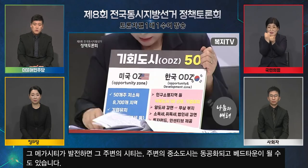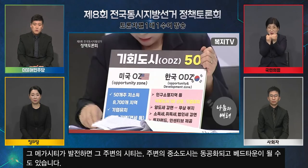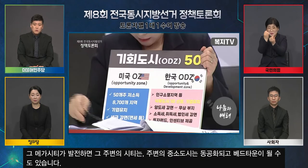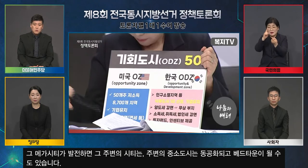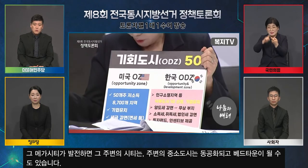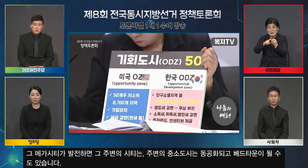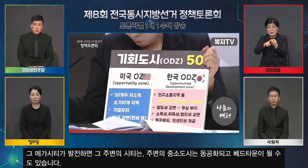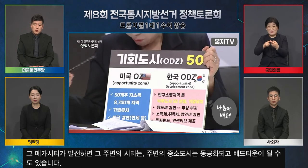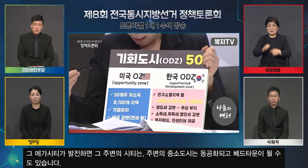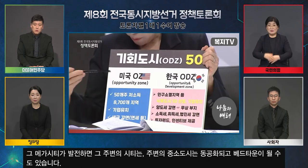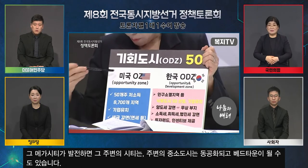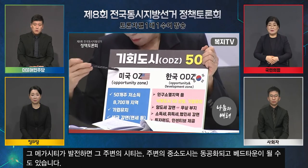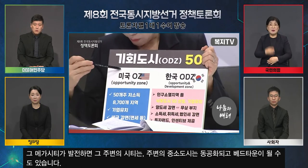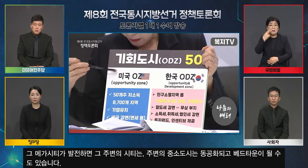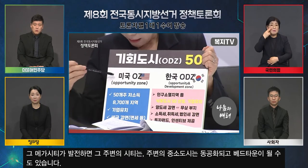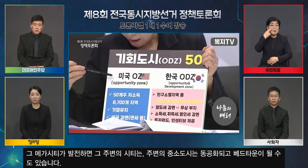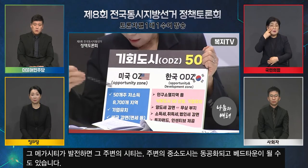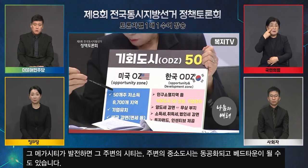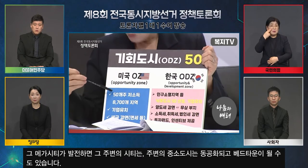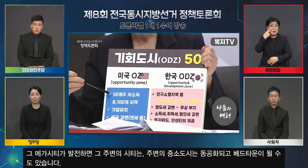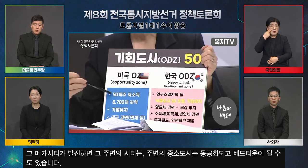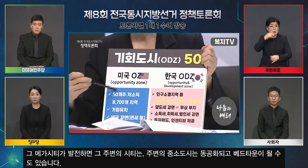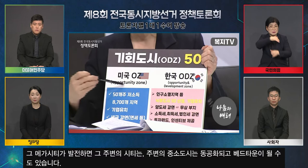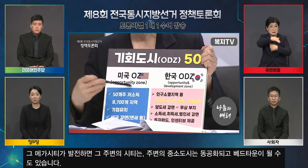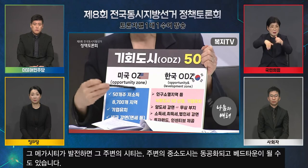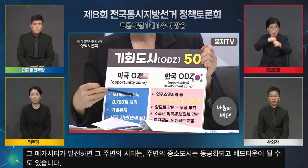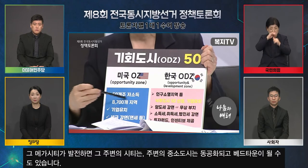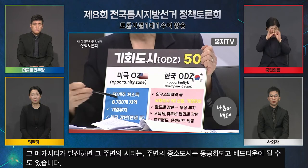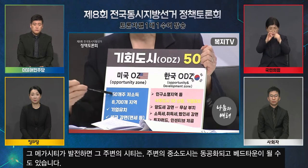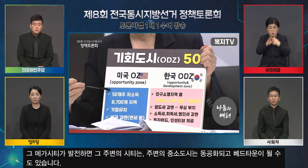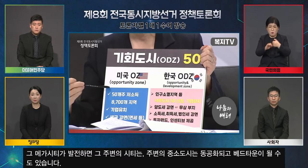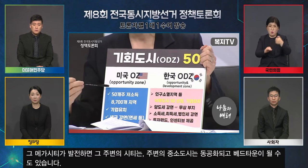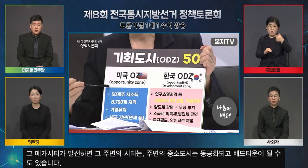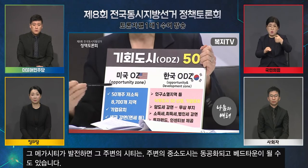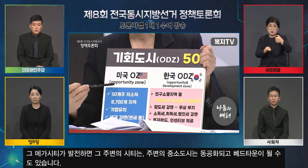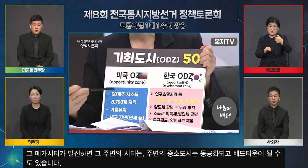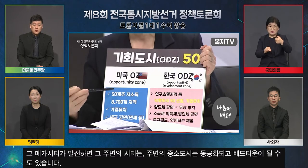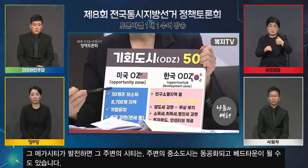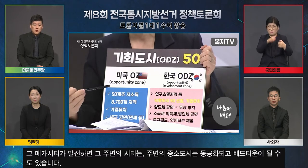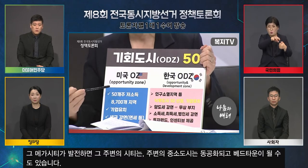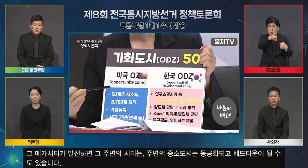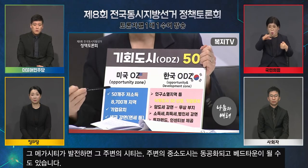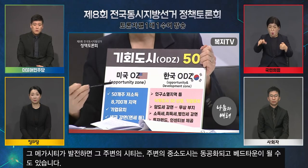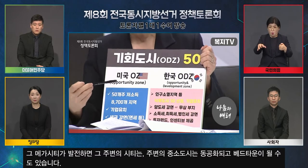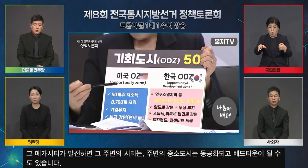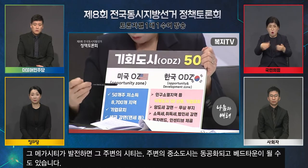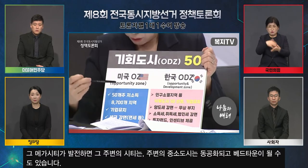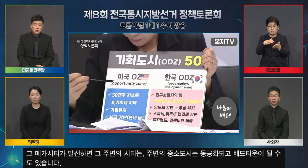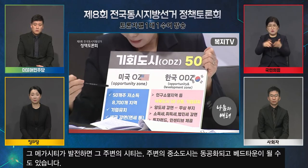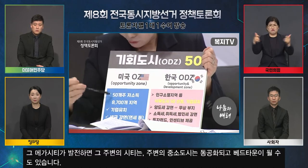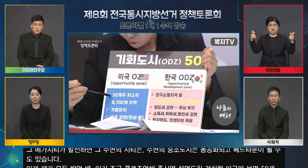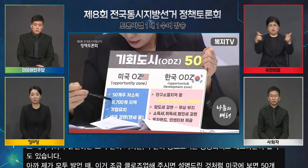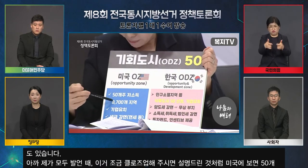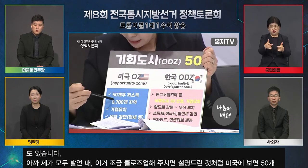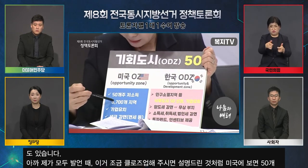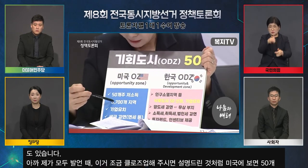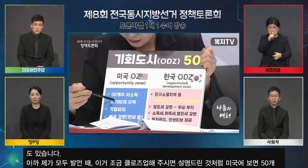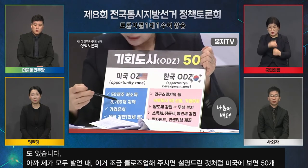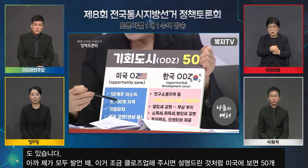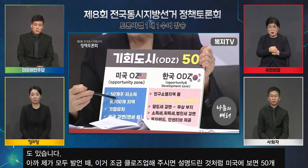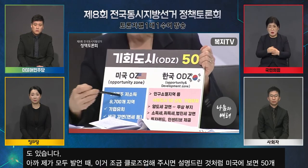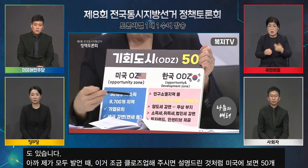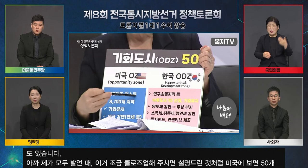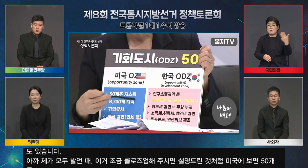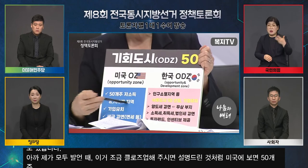미국에 보면 50개 주 인구 소멸 지역이 있었습니다. 50개 주에